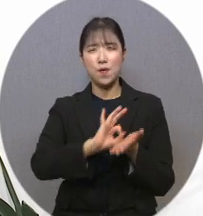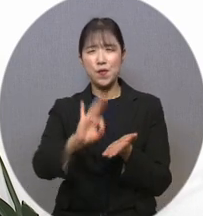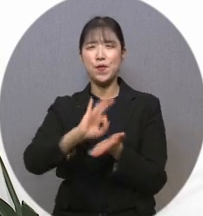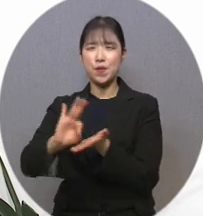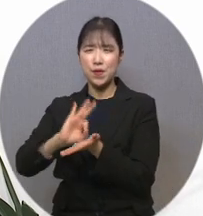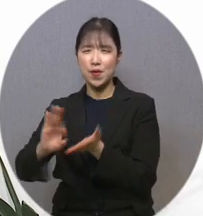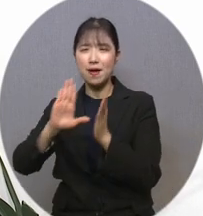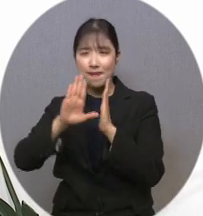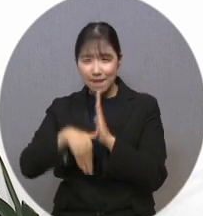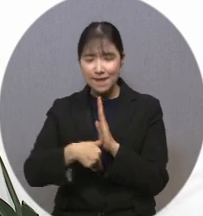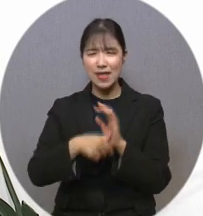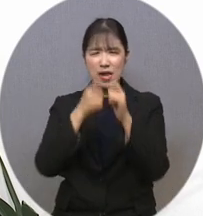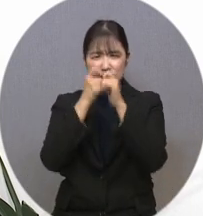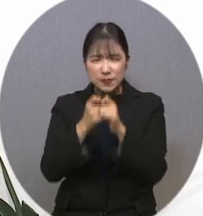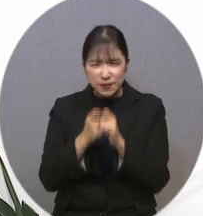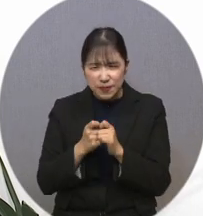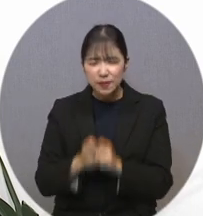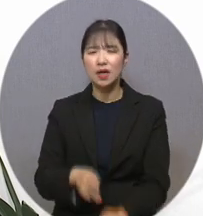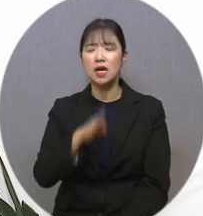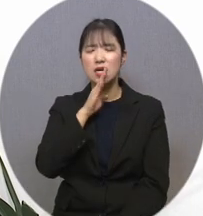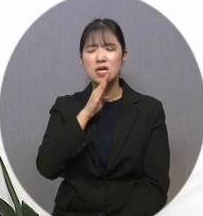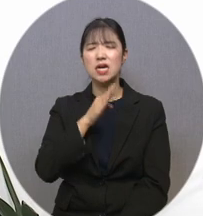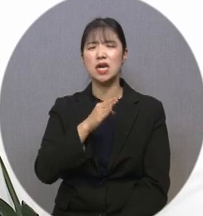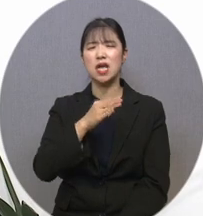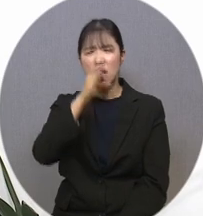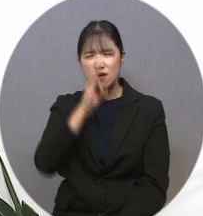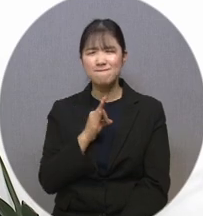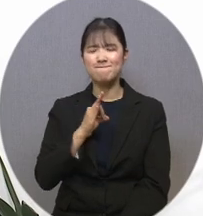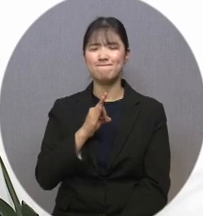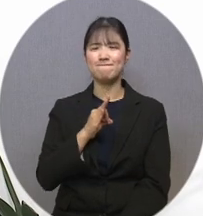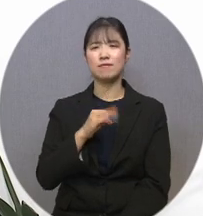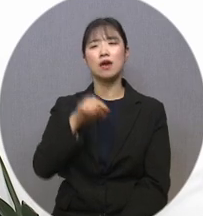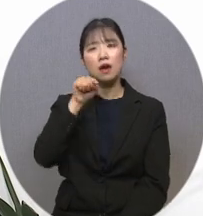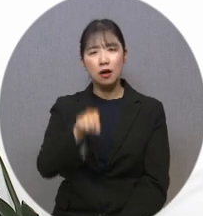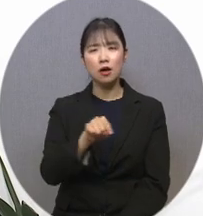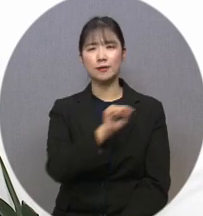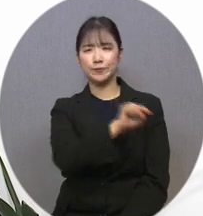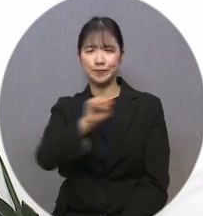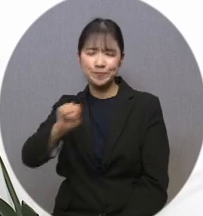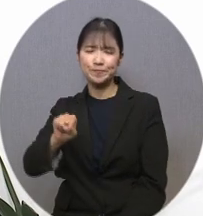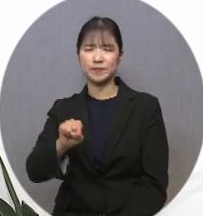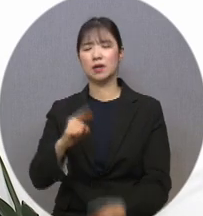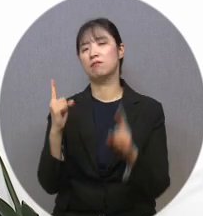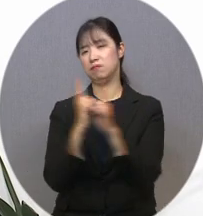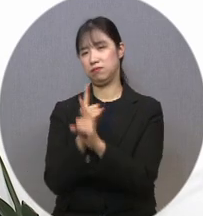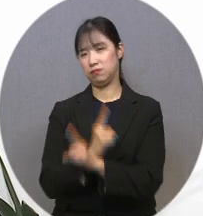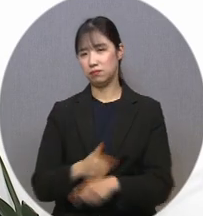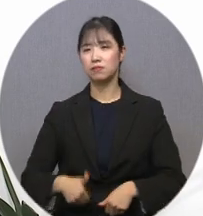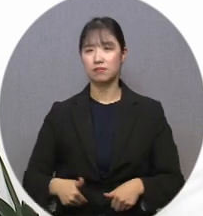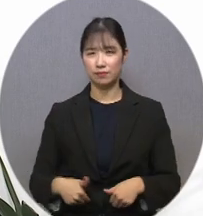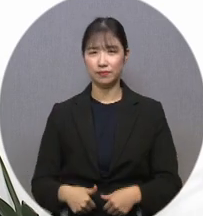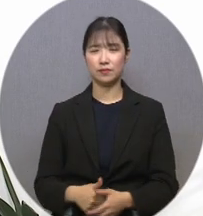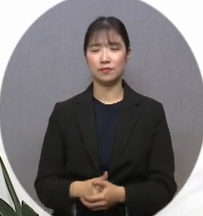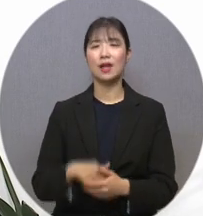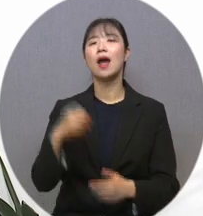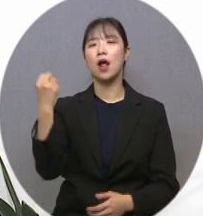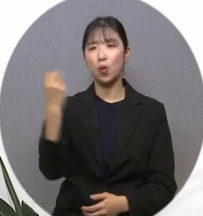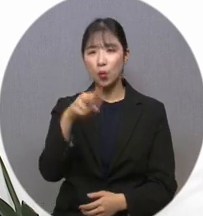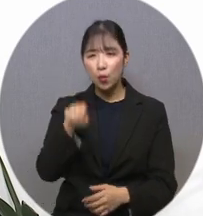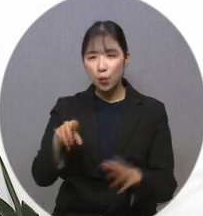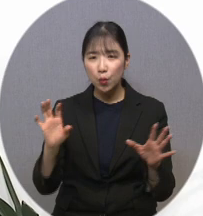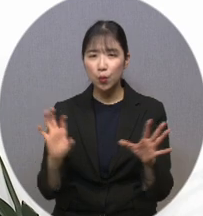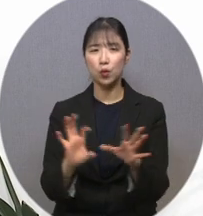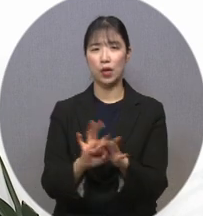전달체계도 촘촘히 매우 유효하게 다시 정비하는 것이 필요하다고 생각됩니다. 네, 지금 제가 그리고 이제 이와